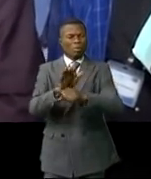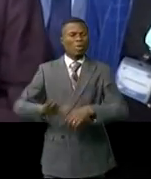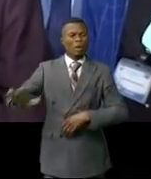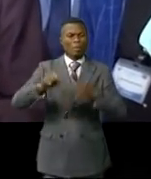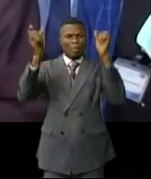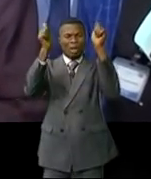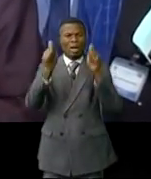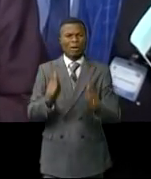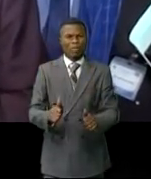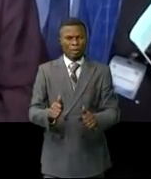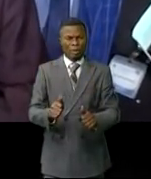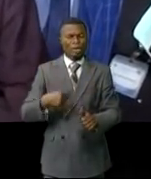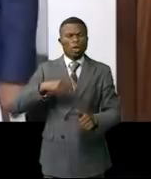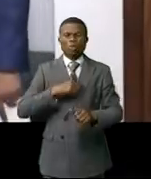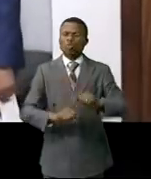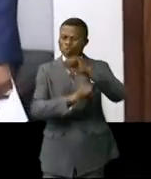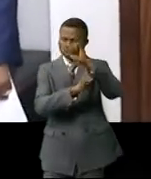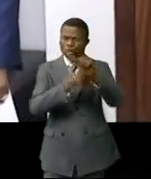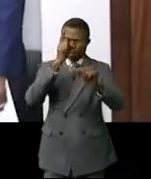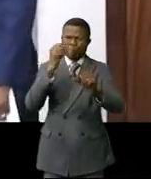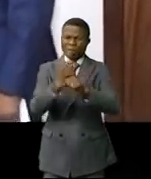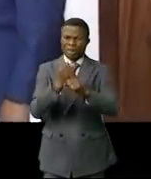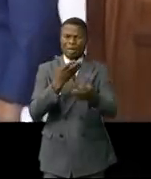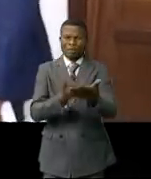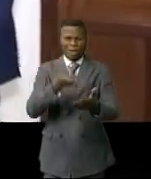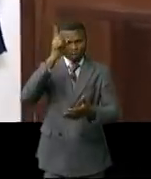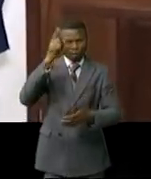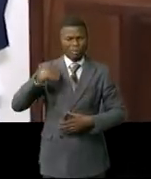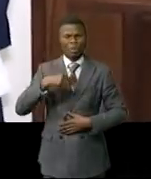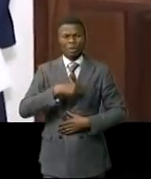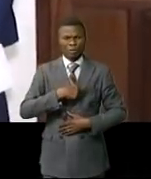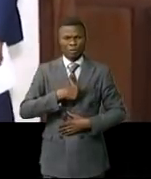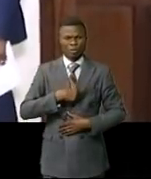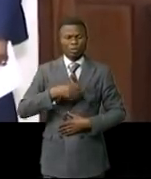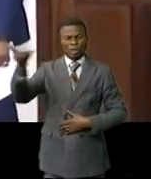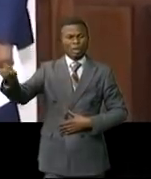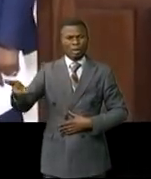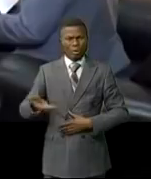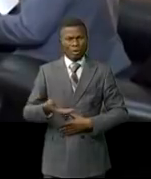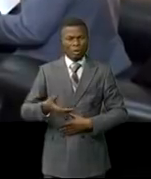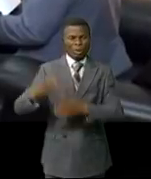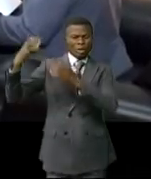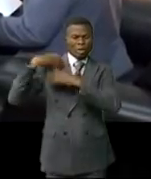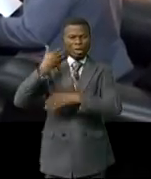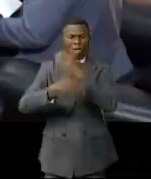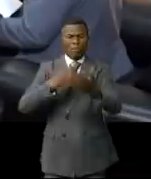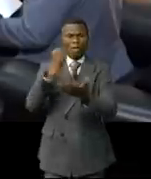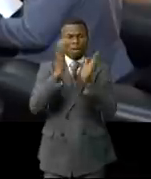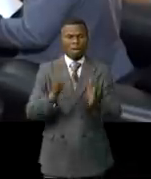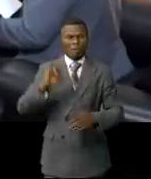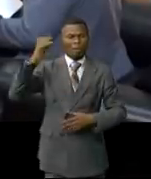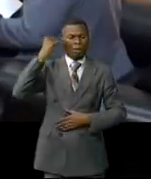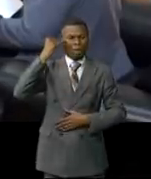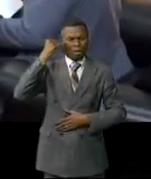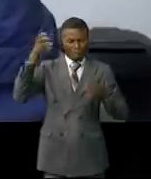africains. Nous sommes des pionniers dans le domaine. Bien avant, José Mpanda Kabango a reçu en audience le chargé d'affaires de l'ambassade du Japon